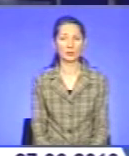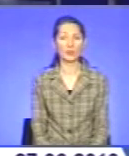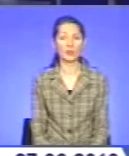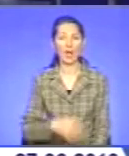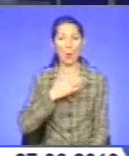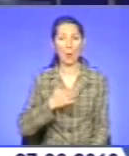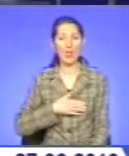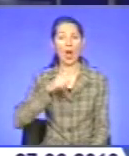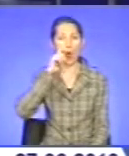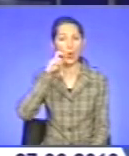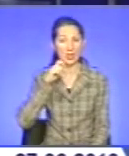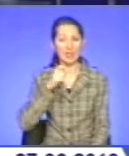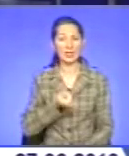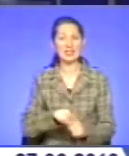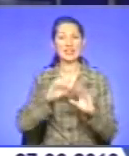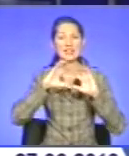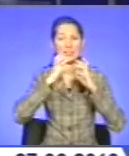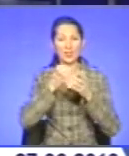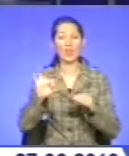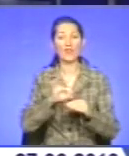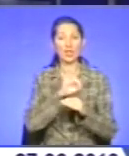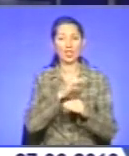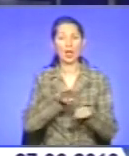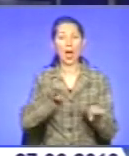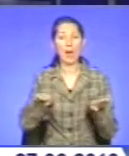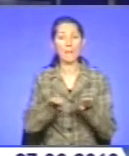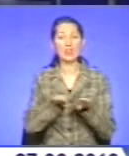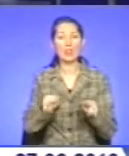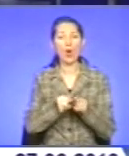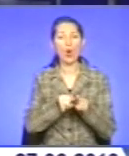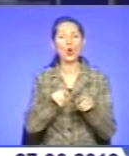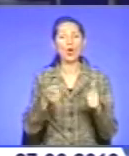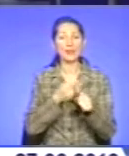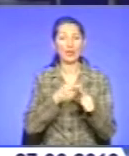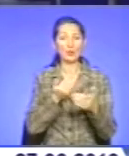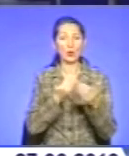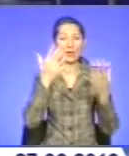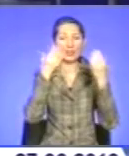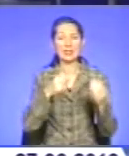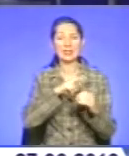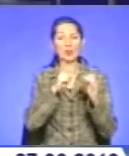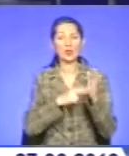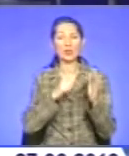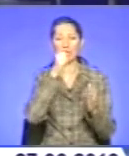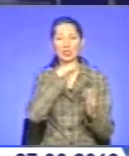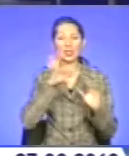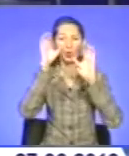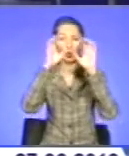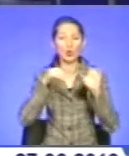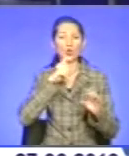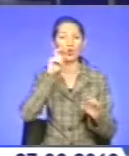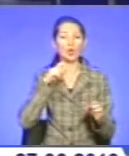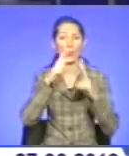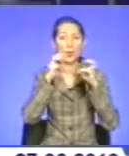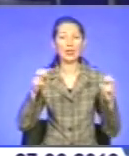«Моя Україна – це світ вишиття». Під такою назвою у переддень 17-ї річниці Конституції України у Палаці